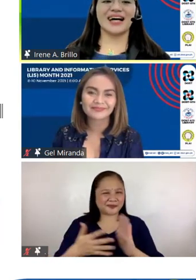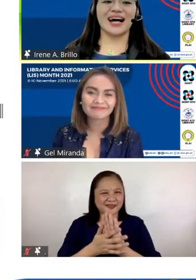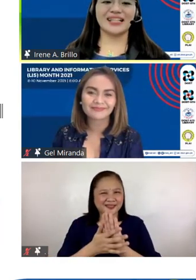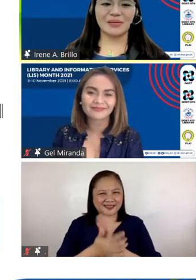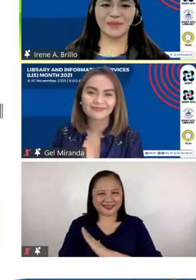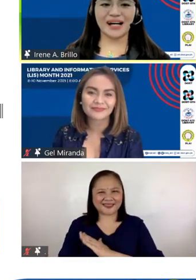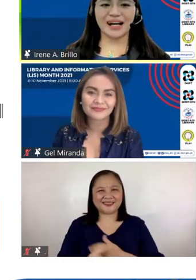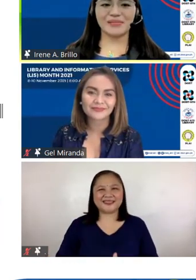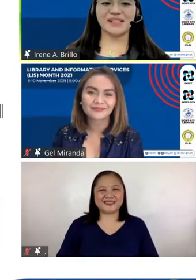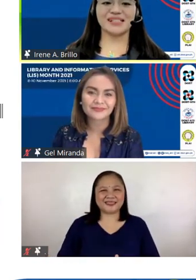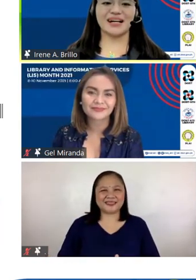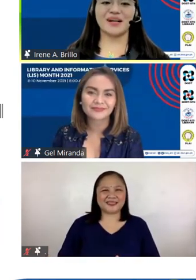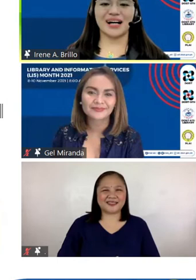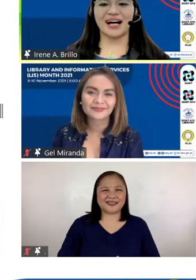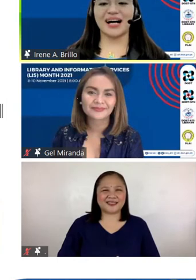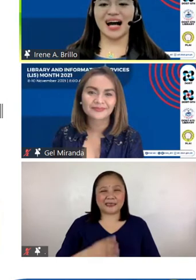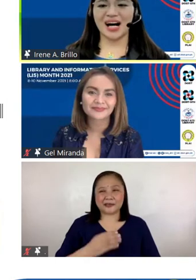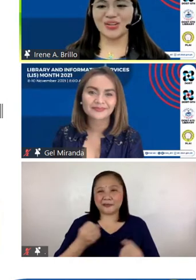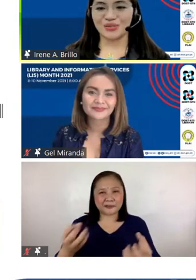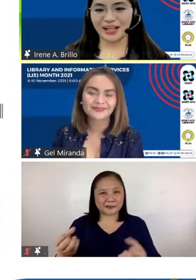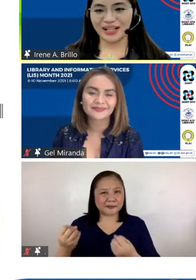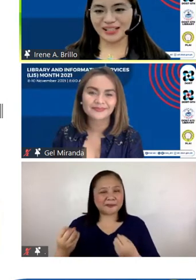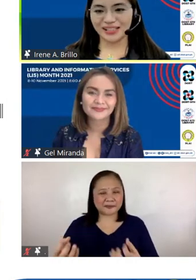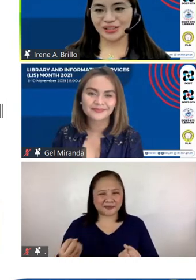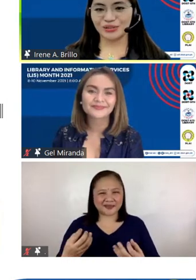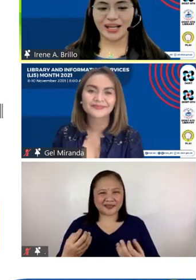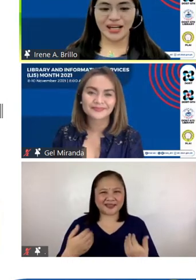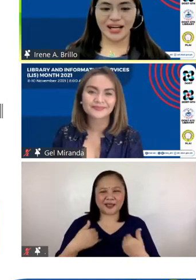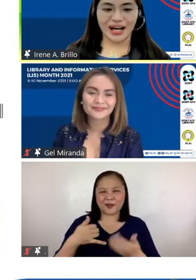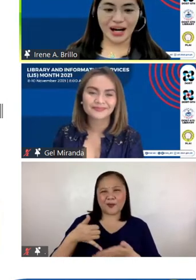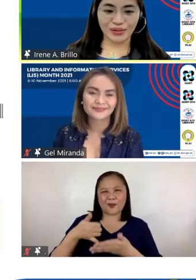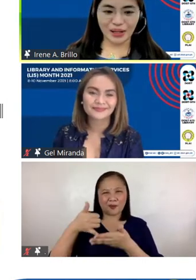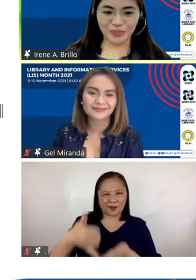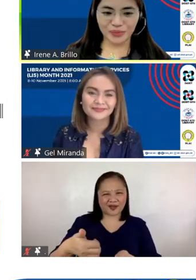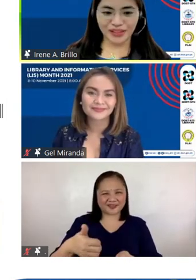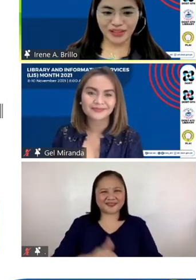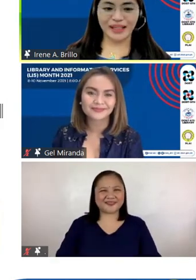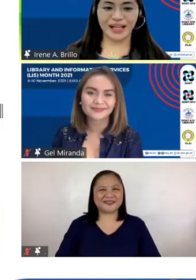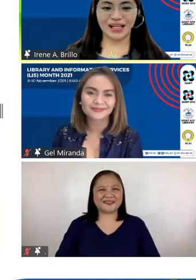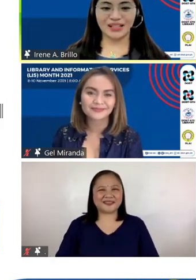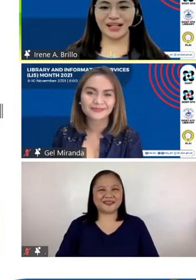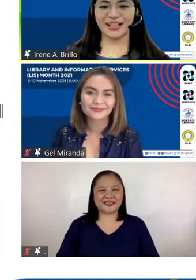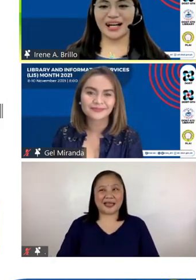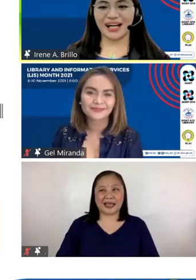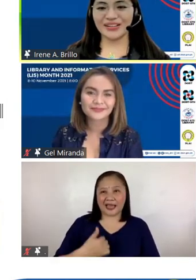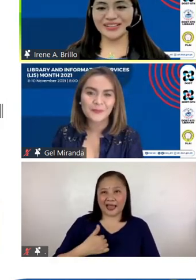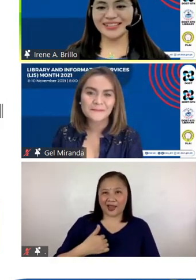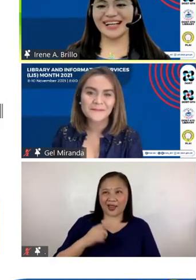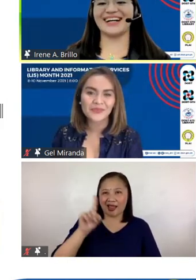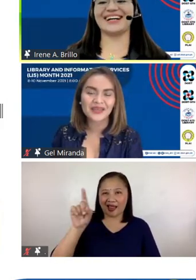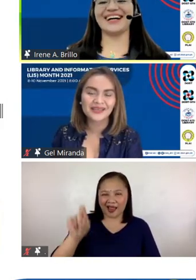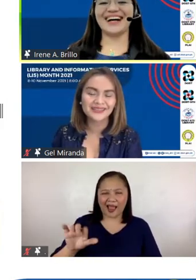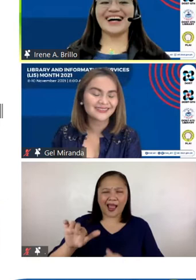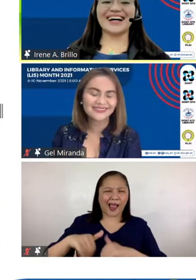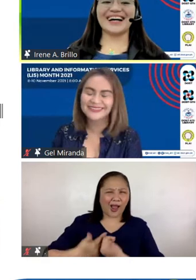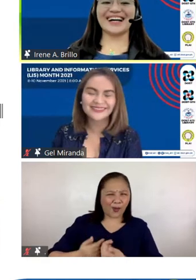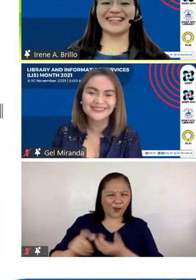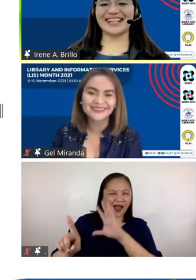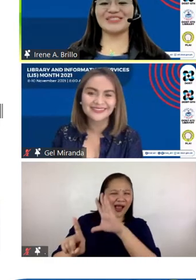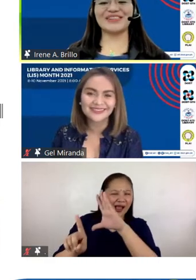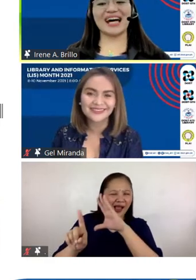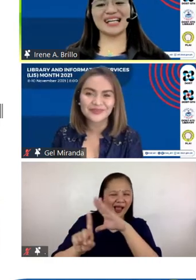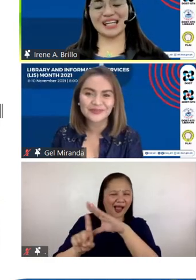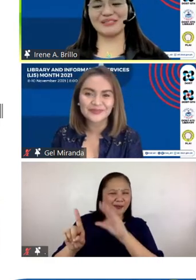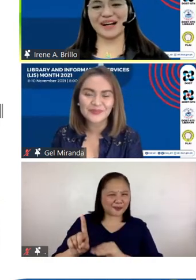at napakarami siyang mga awards. So, ako lang po ba yung may katanungan na ganun?